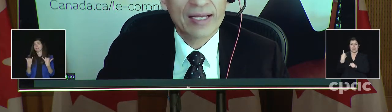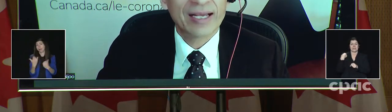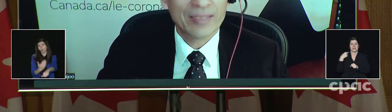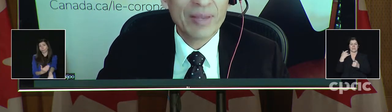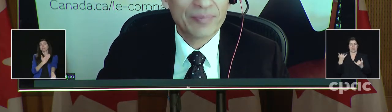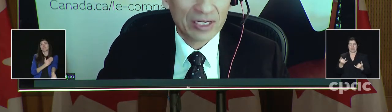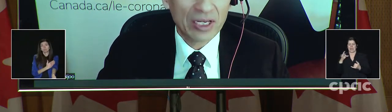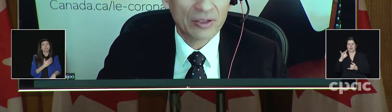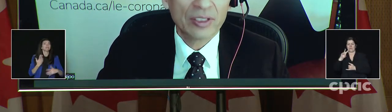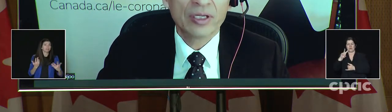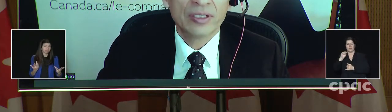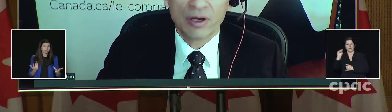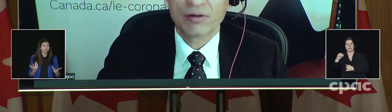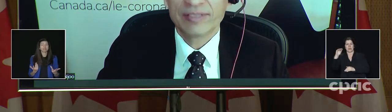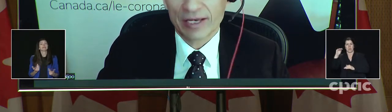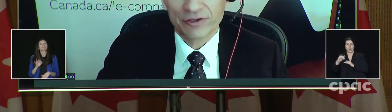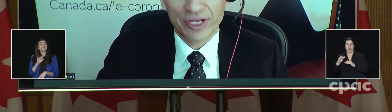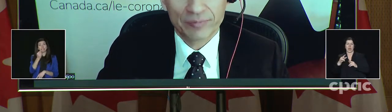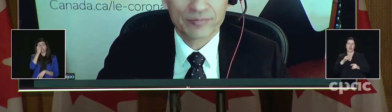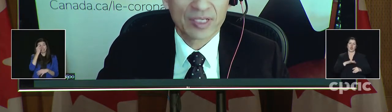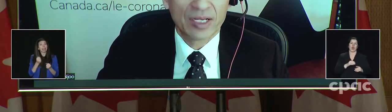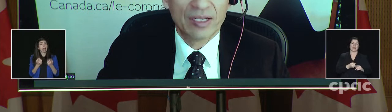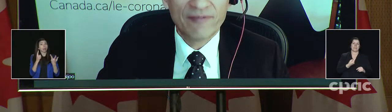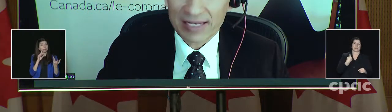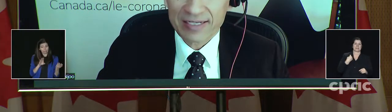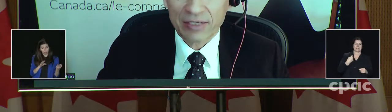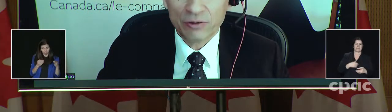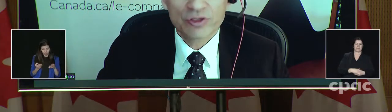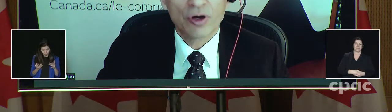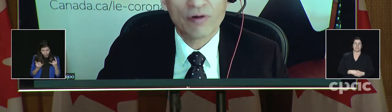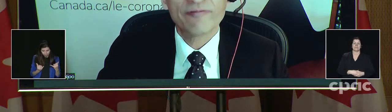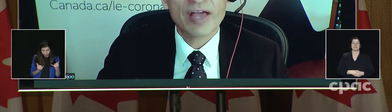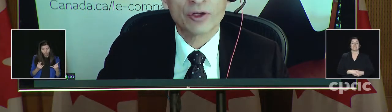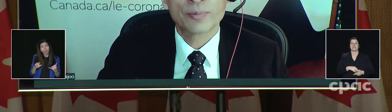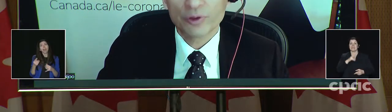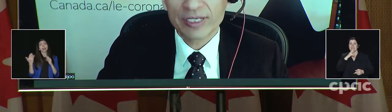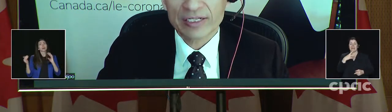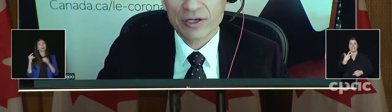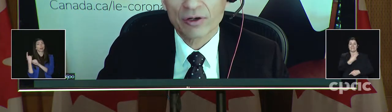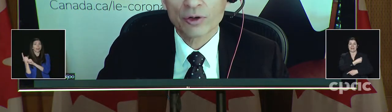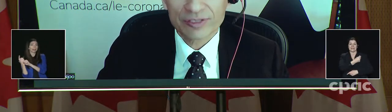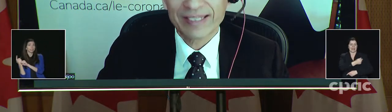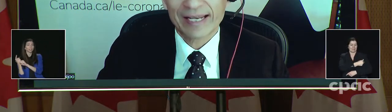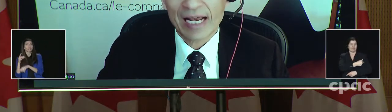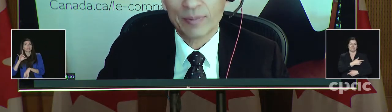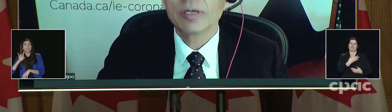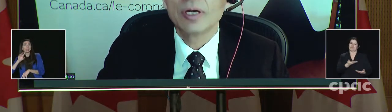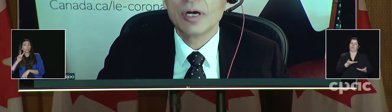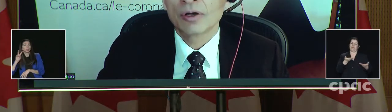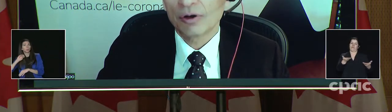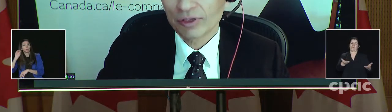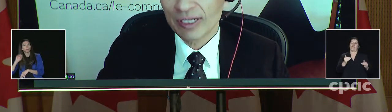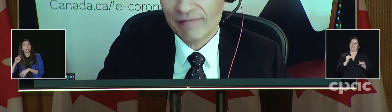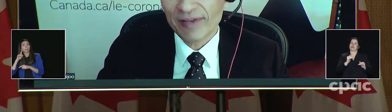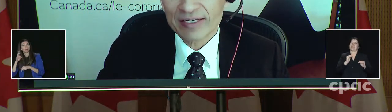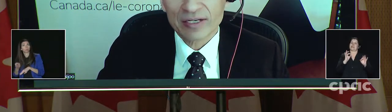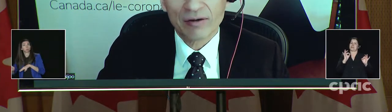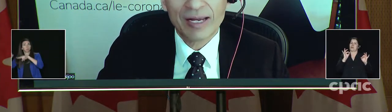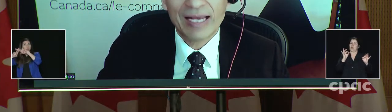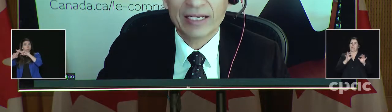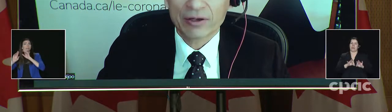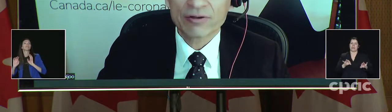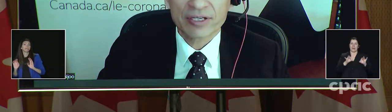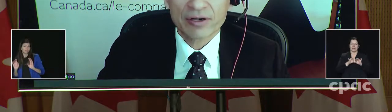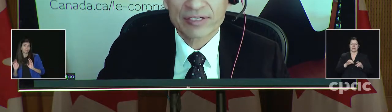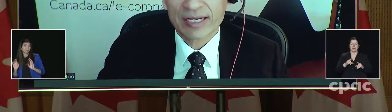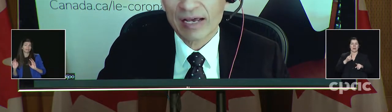élevés qu'à la même période l'an dernier. Les vaccins nous ont offert une protection considérable contre l'infection